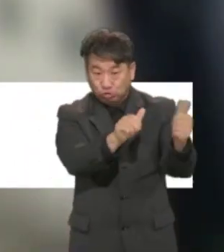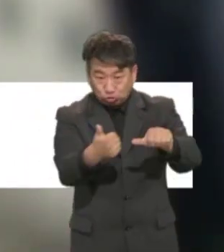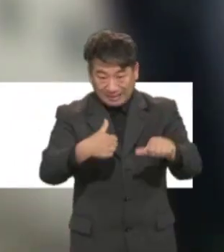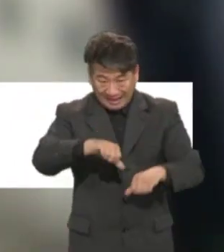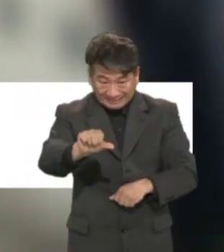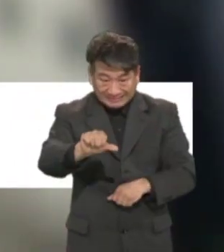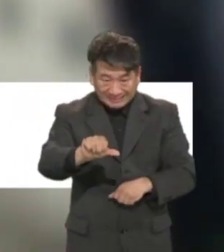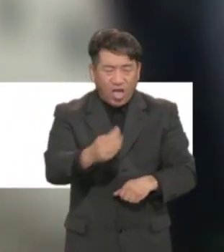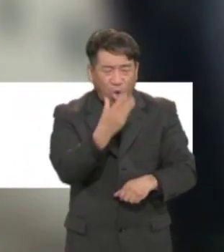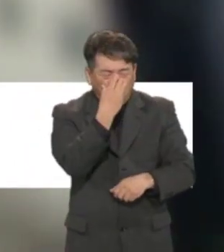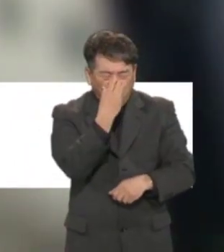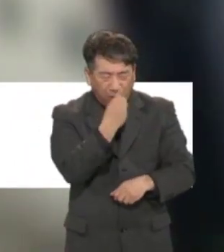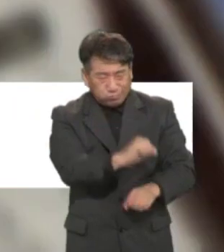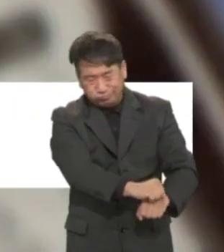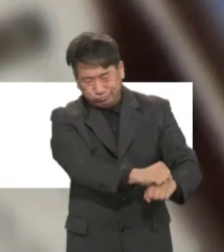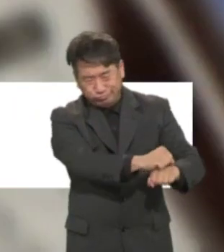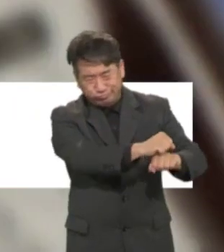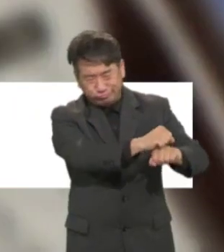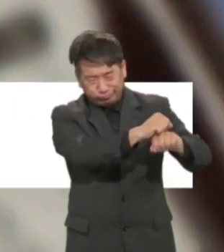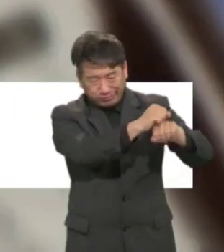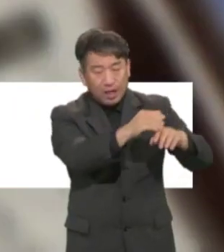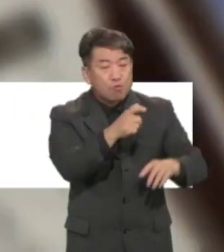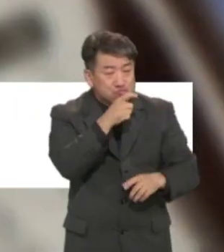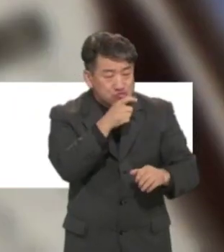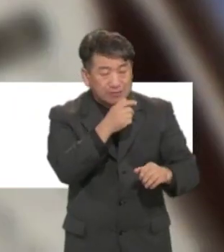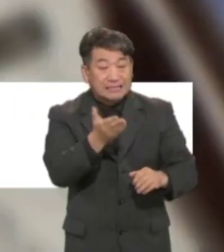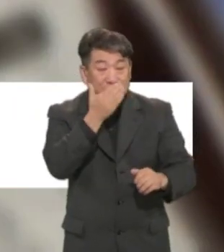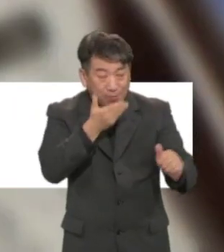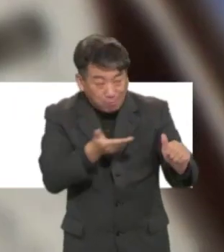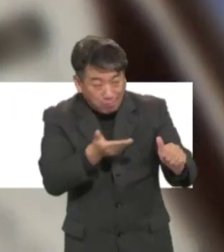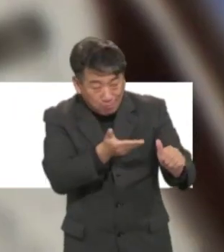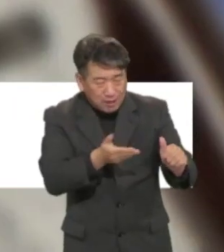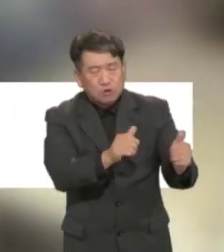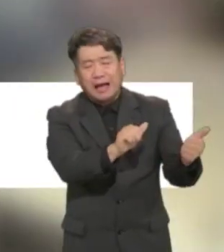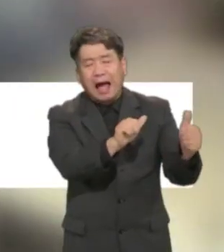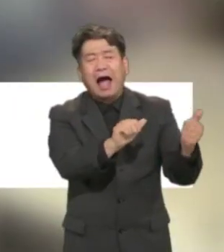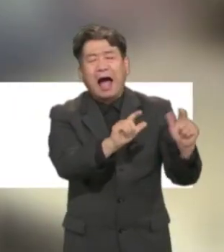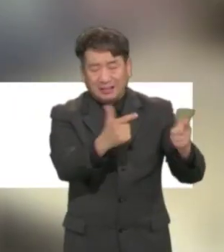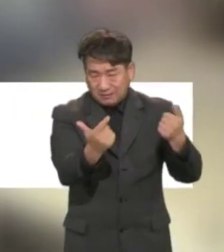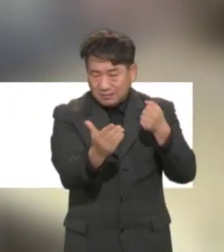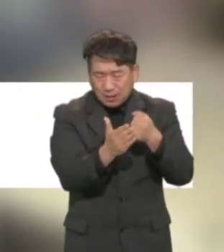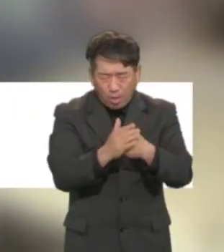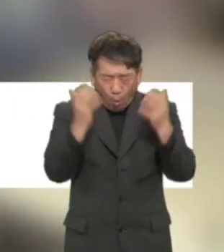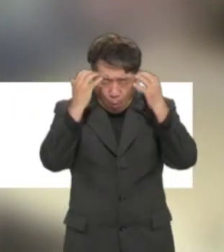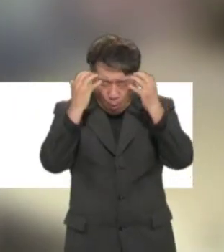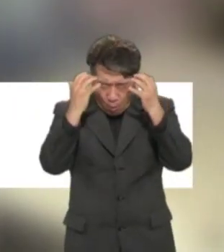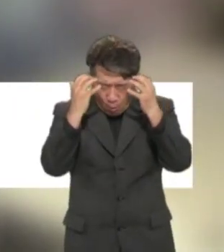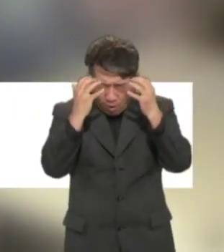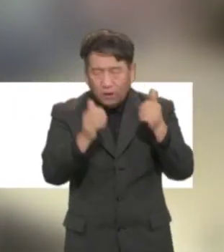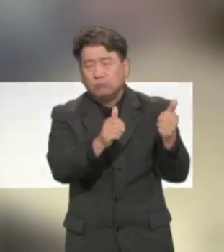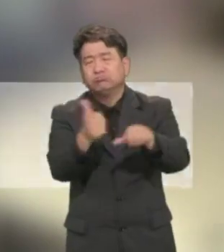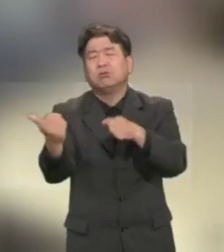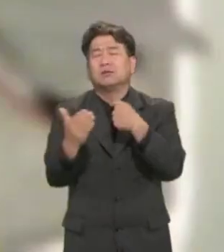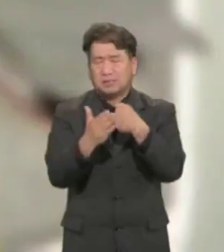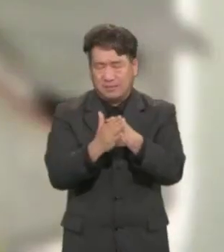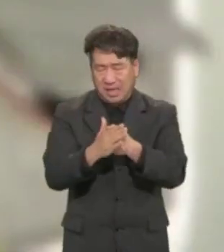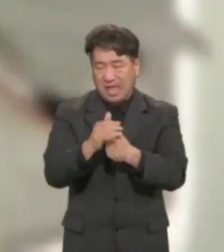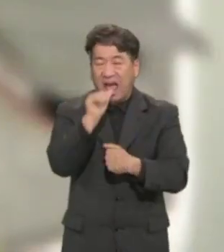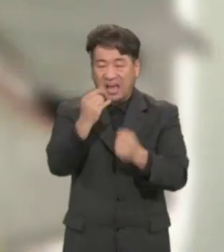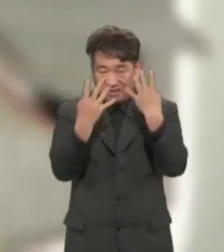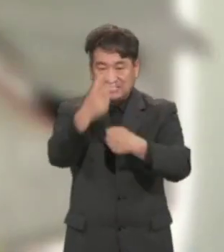아들은 쓰레기장 같은 방에서 물과 음식 없이 지내다 고통스럽게 숨을 거뒀다며 징역 20년의 선고했고